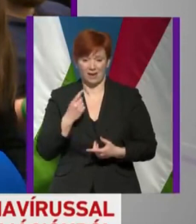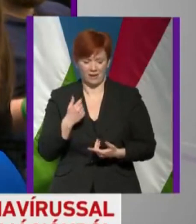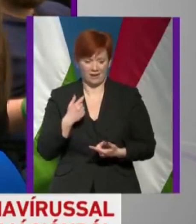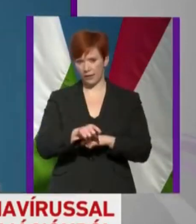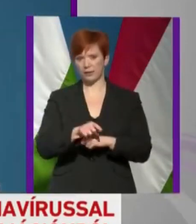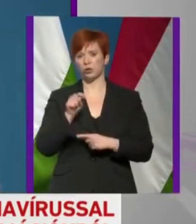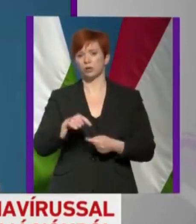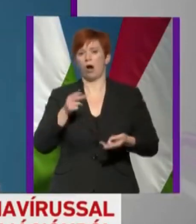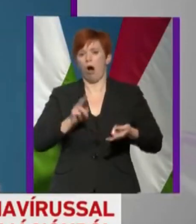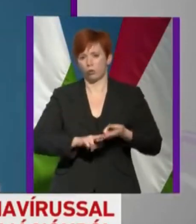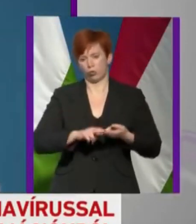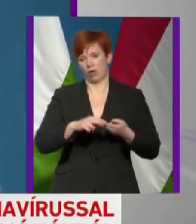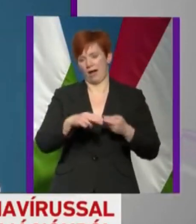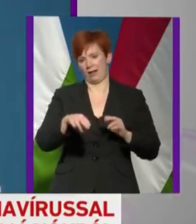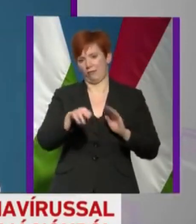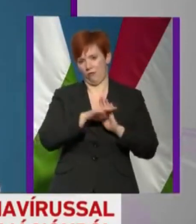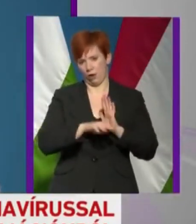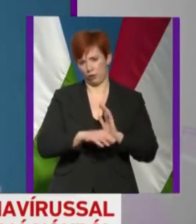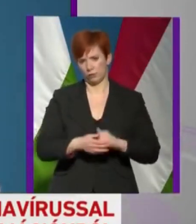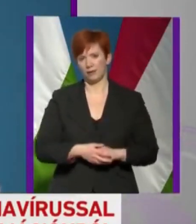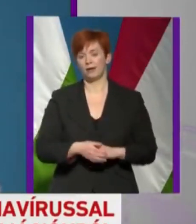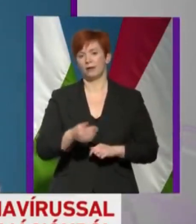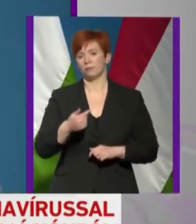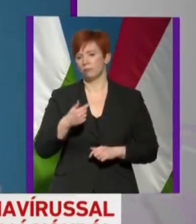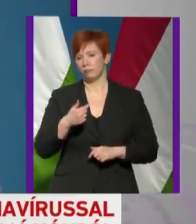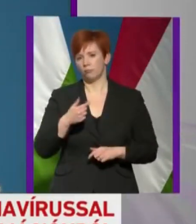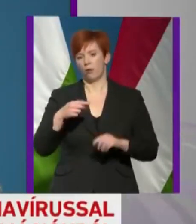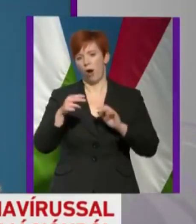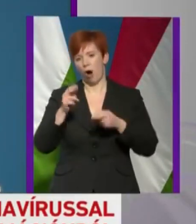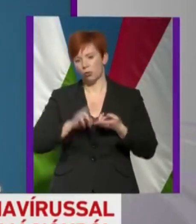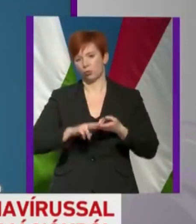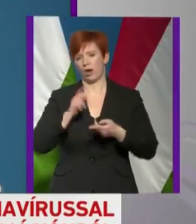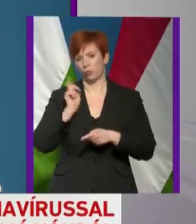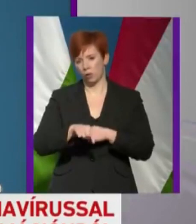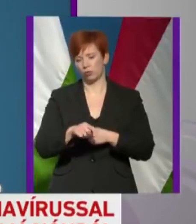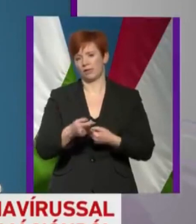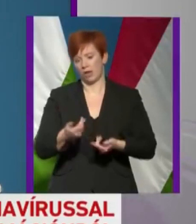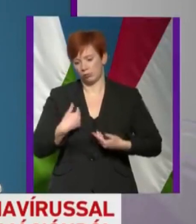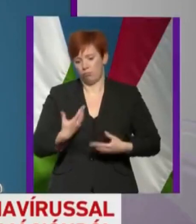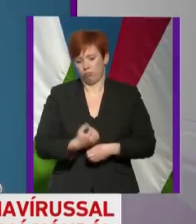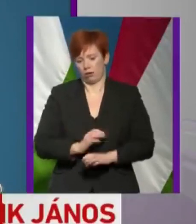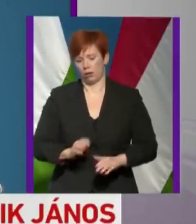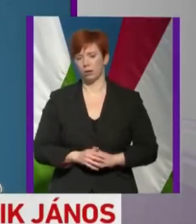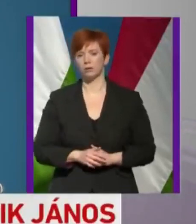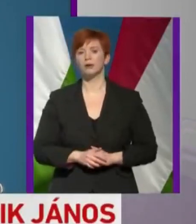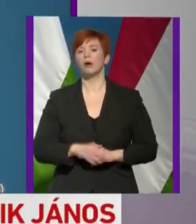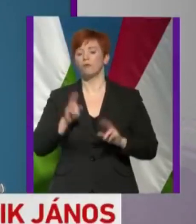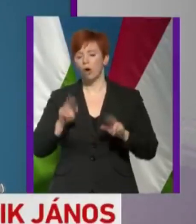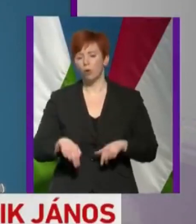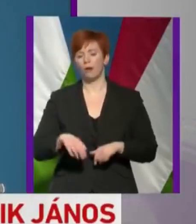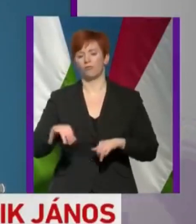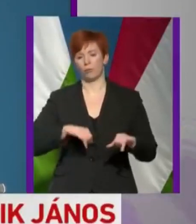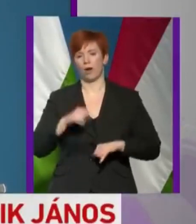igaz. Így nagyon könnyen tudunk segíteni az idős, beteg hozzátartozóknak, hogy kiváltsuk nekik a gyógyszereket. Az időseket arra kérik, hogy